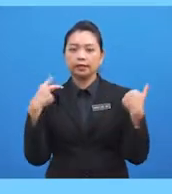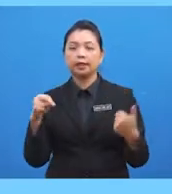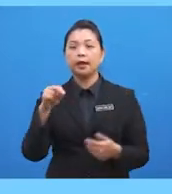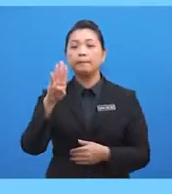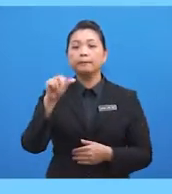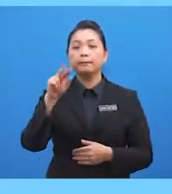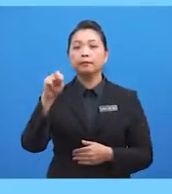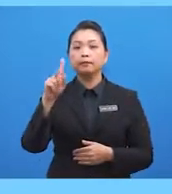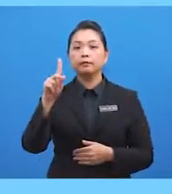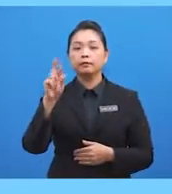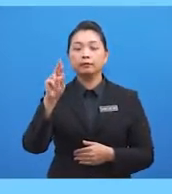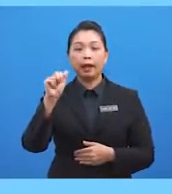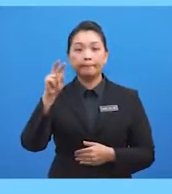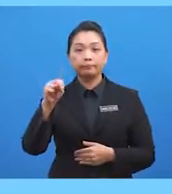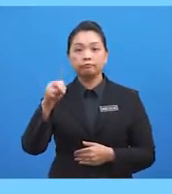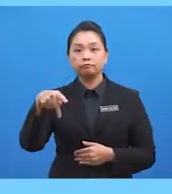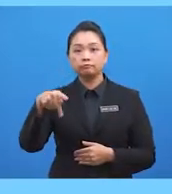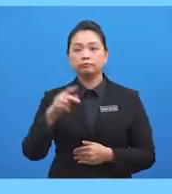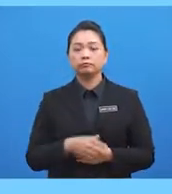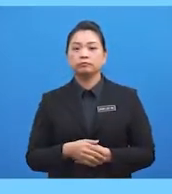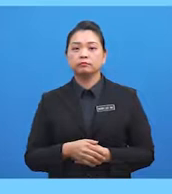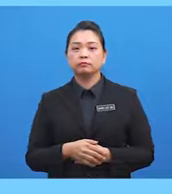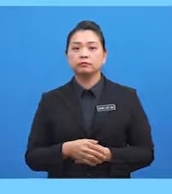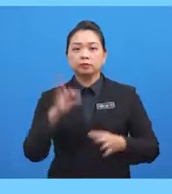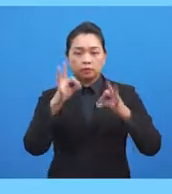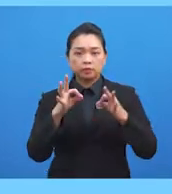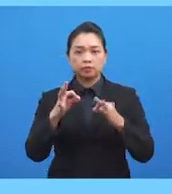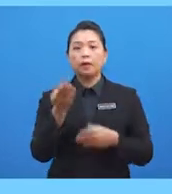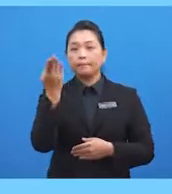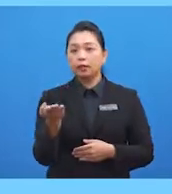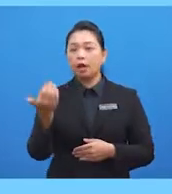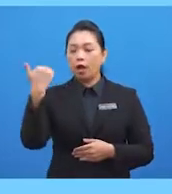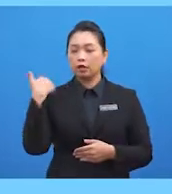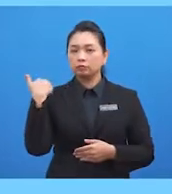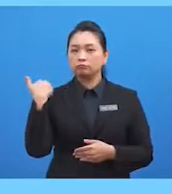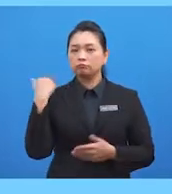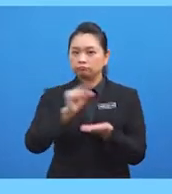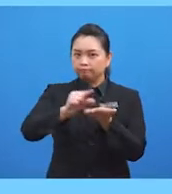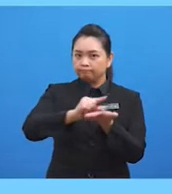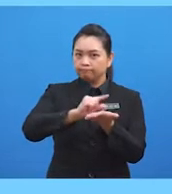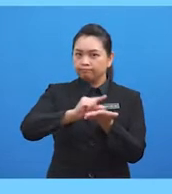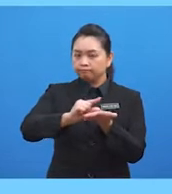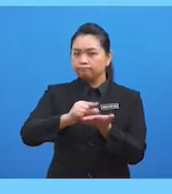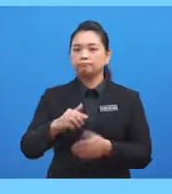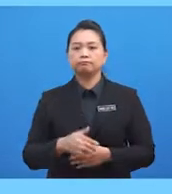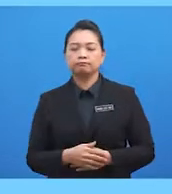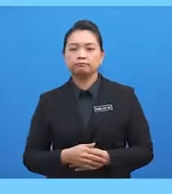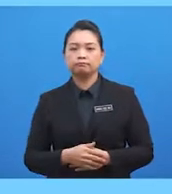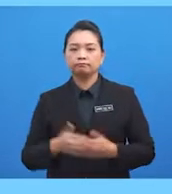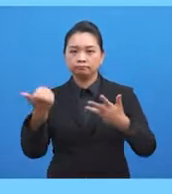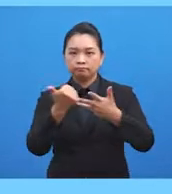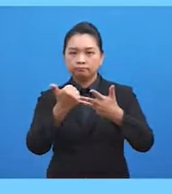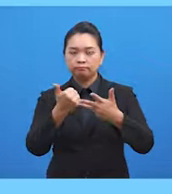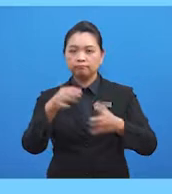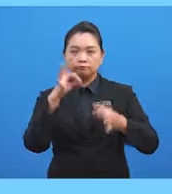atau bankrupt. Seterusnya, jika beliau memegang sesuatu jawatan berpendapatan. Yang keempat,